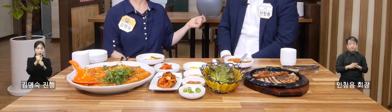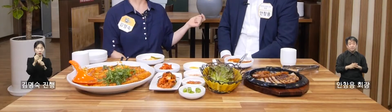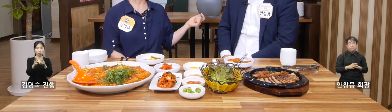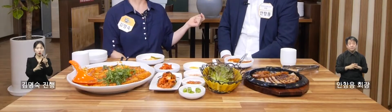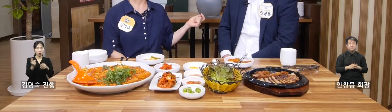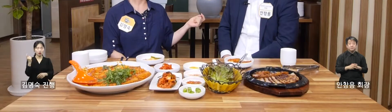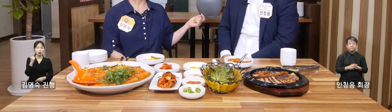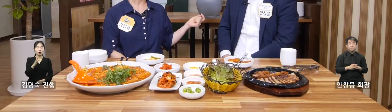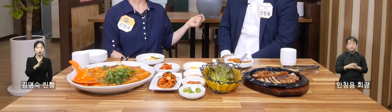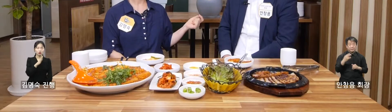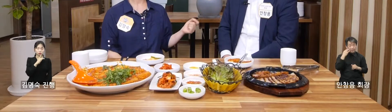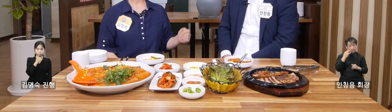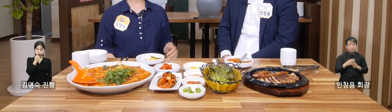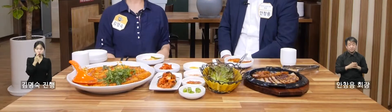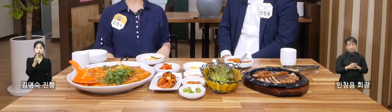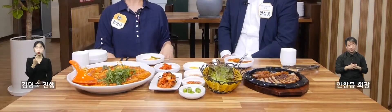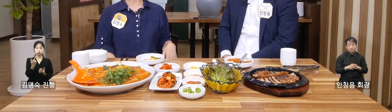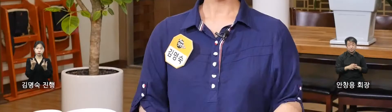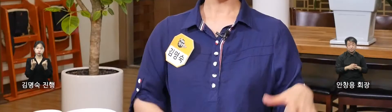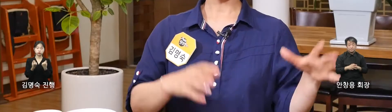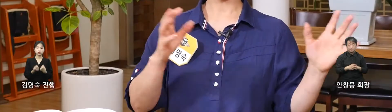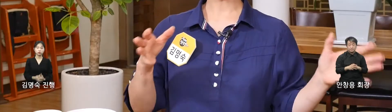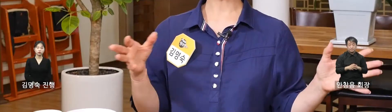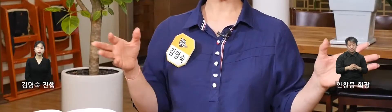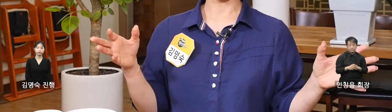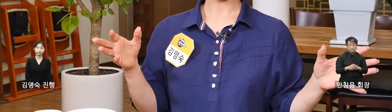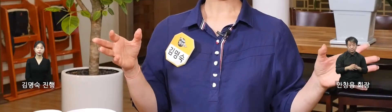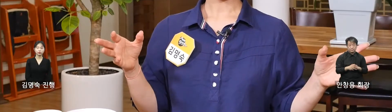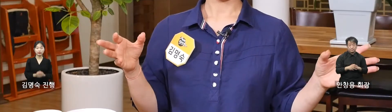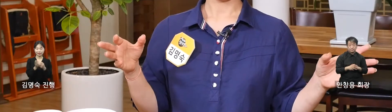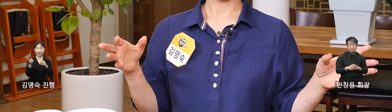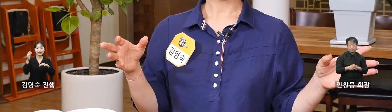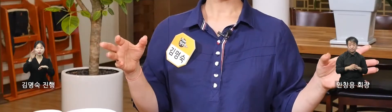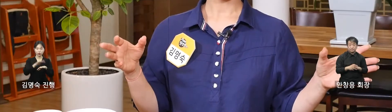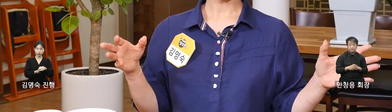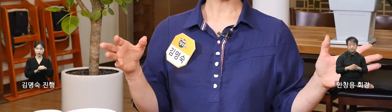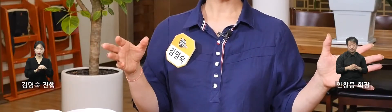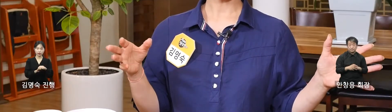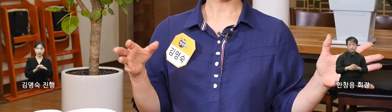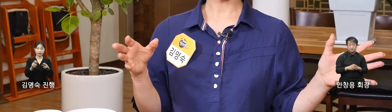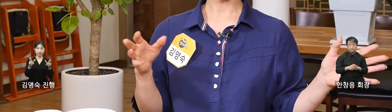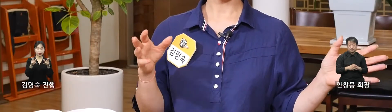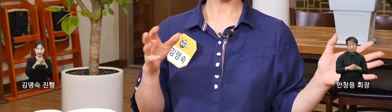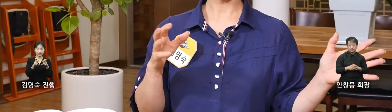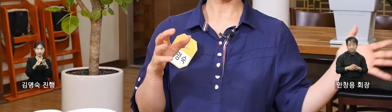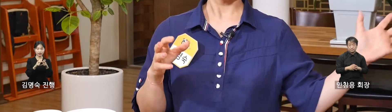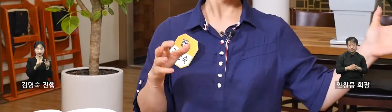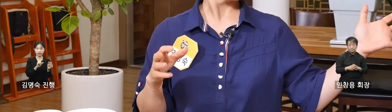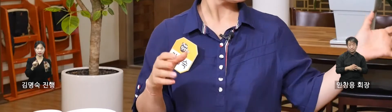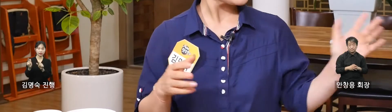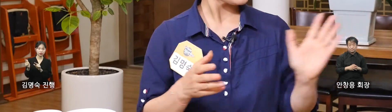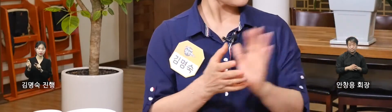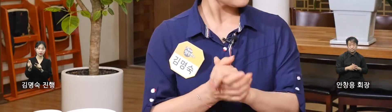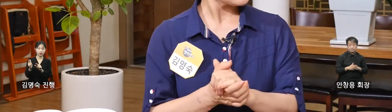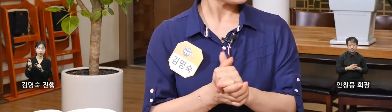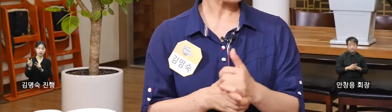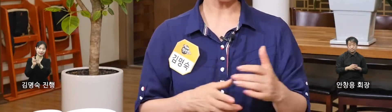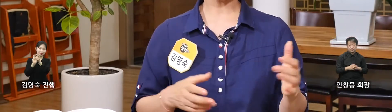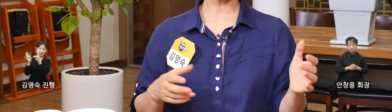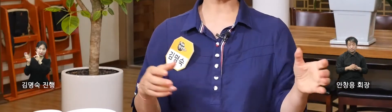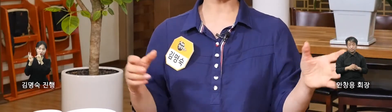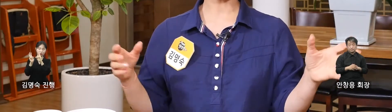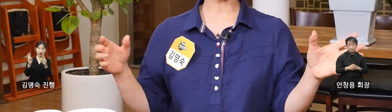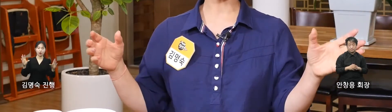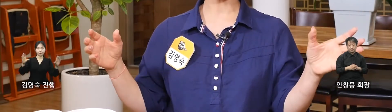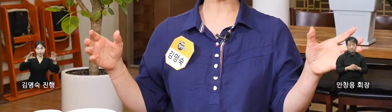멋있다. 그죠? 네. 그러니까 우리 대전이 우리 장애우들과 그 기업체가 협약